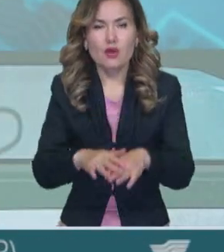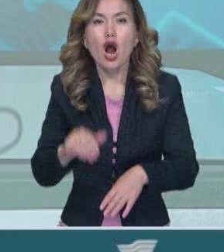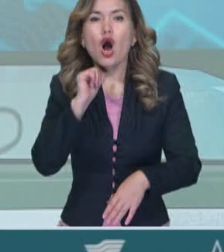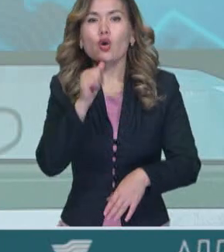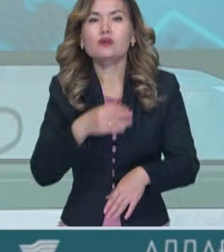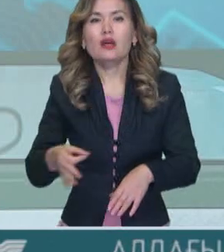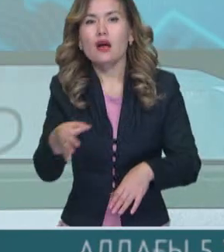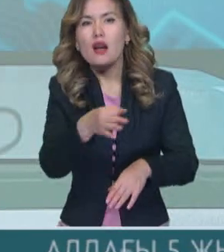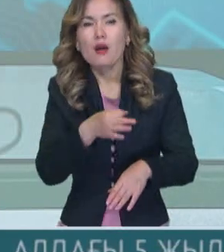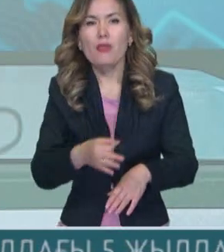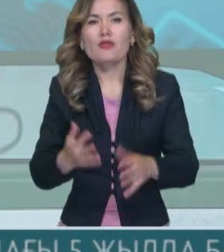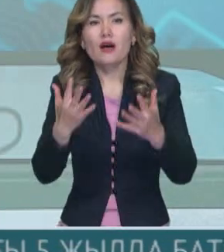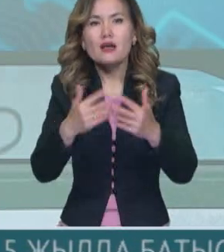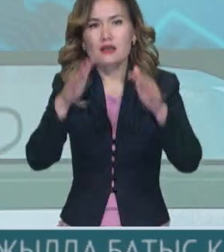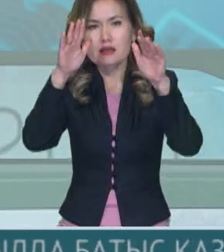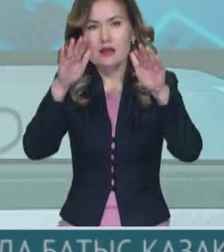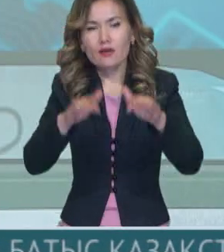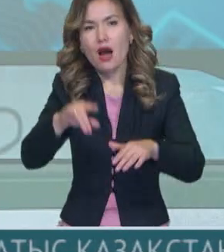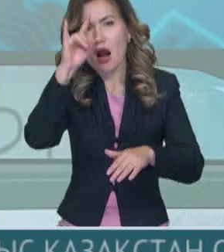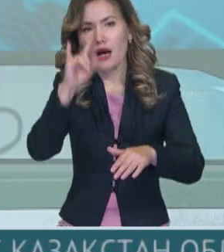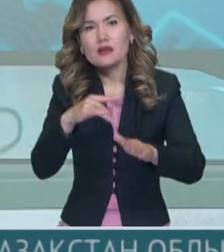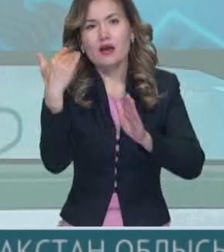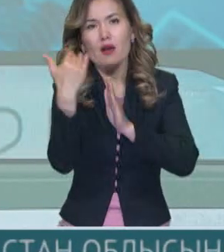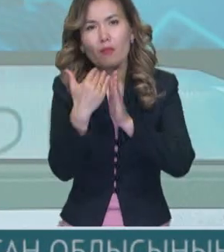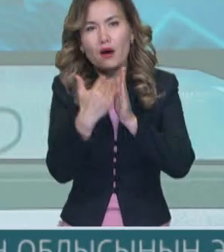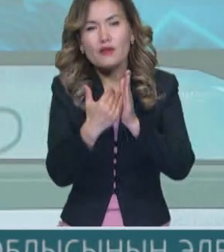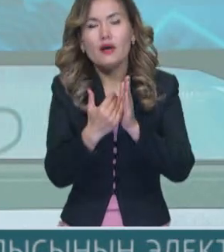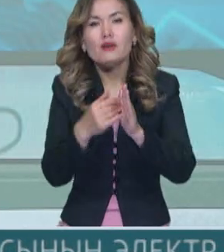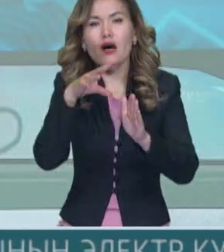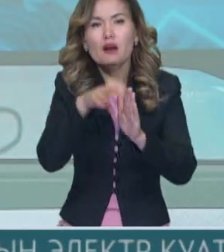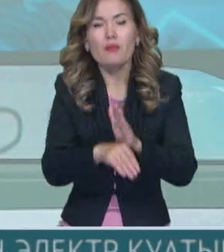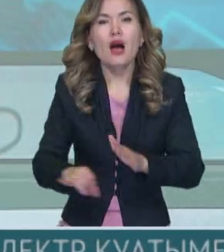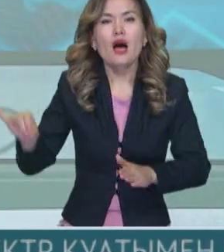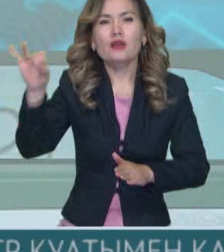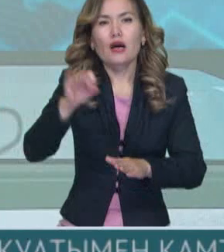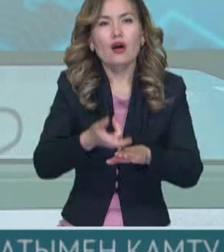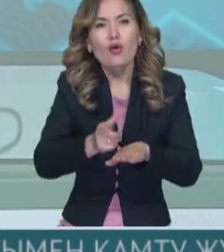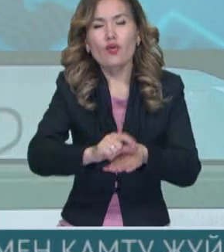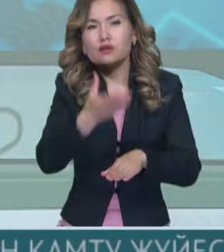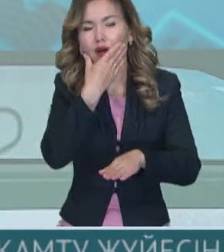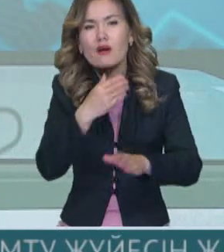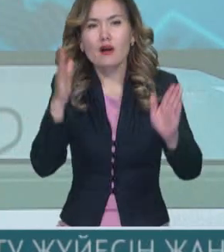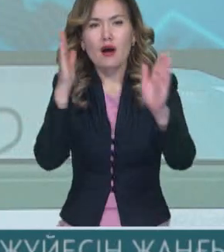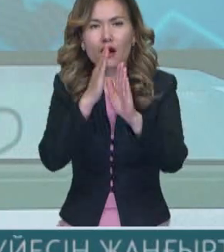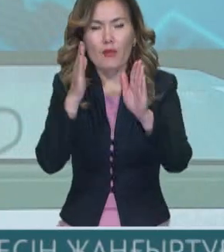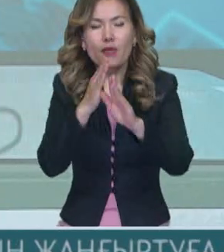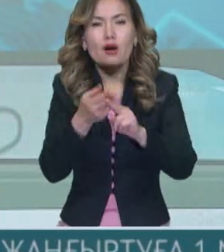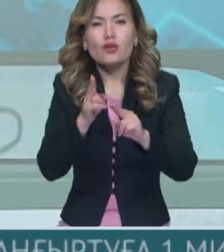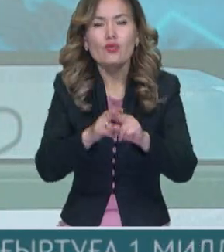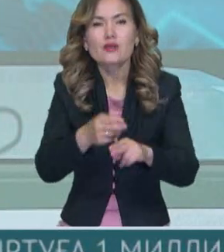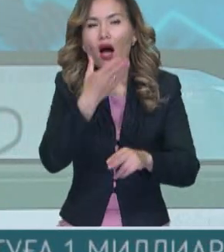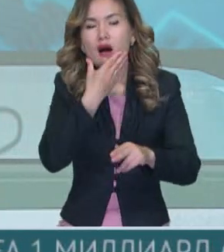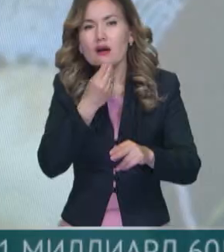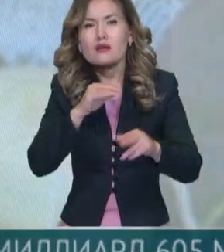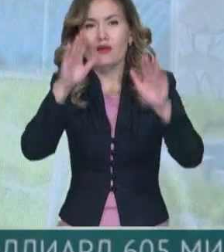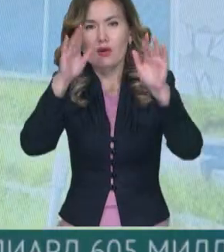Қостанай облысында цифрлы Қазақстан бағдарламасы бойынша өңірдің тарихи орындары көрікті жерлері үшті порталына енгізілді. Сондай ақ